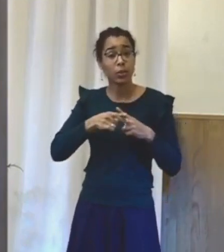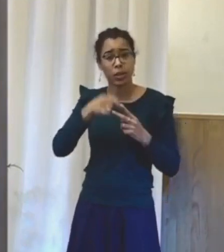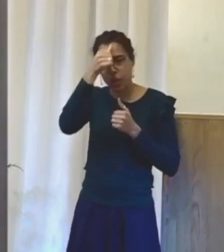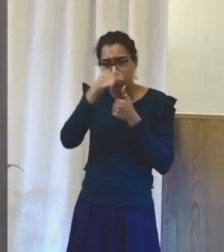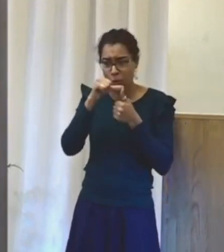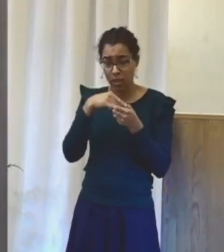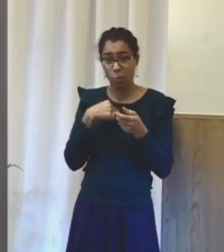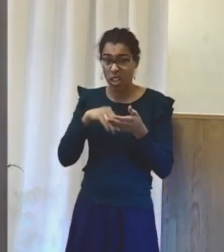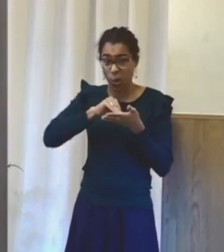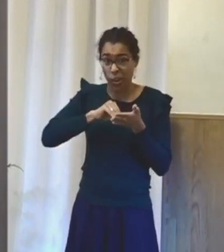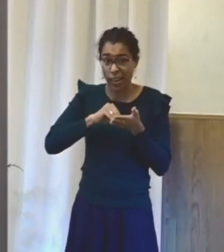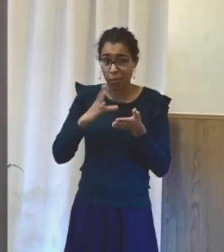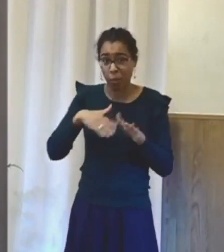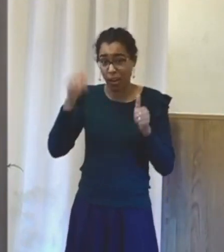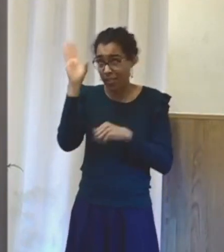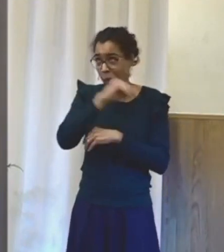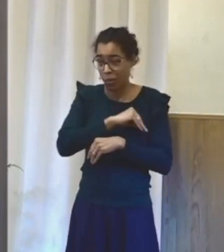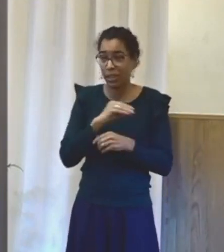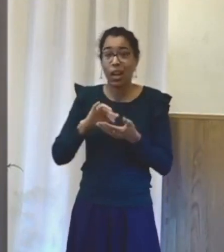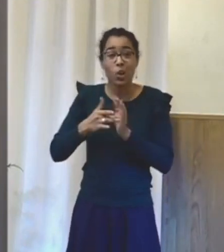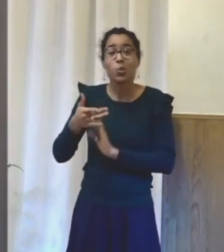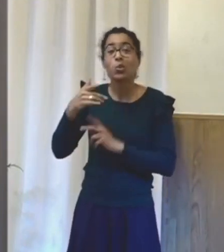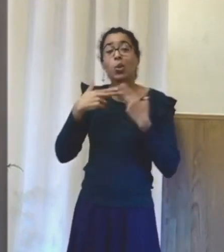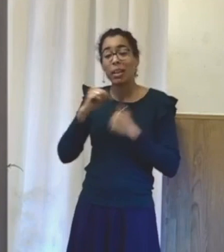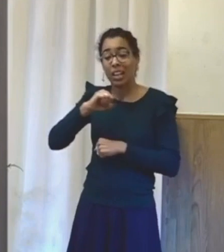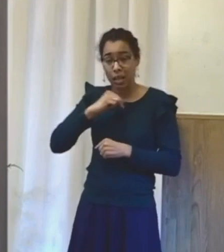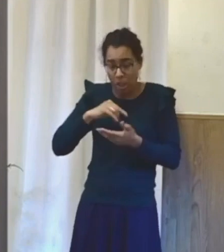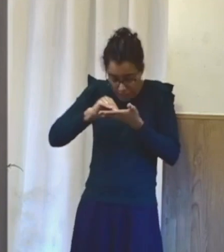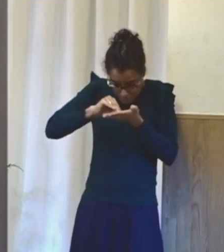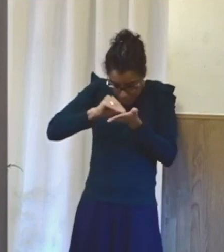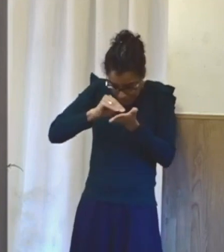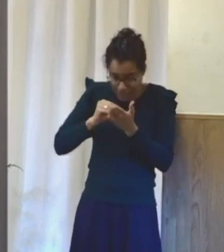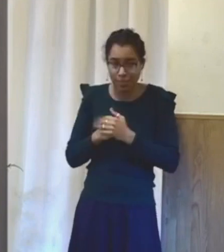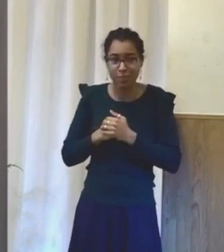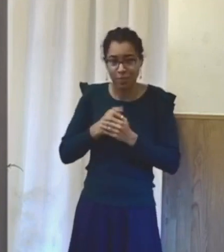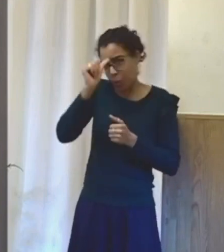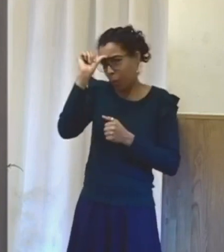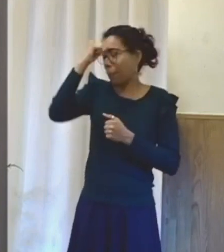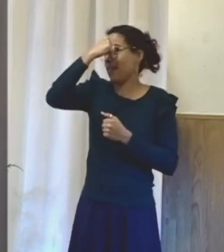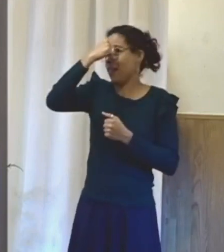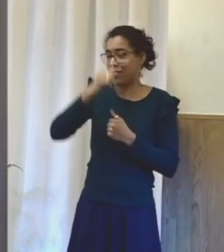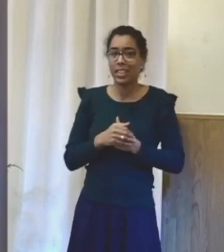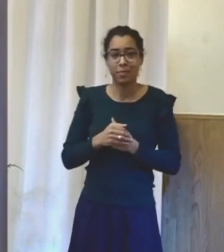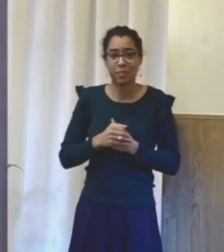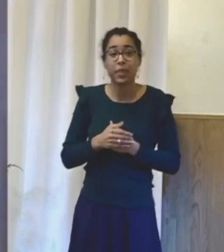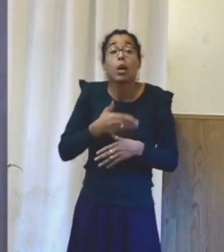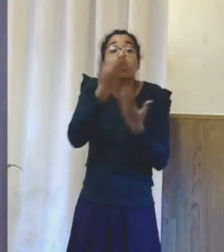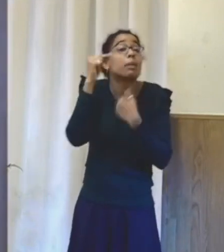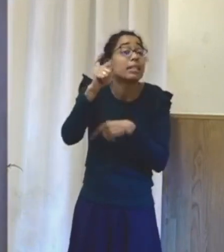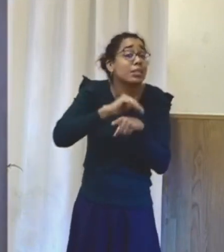retenu, hein, moi j'ai écrit hein, pour ne pas oublier. Hein, tout ce que le pasteur a partagé, j'ai écrit pour ne pas oublier. Je ne sais pas pour